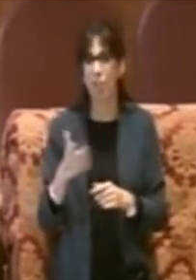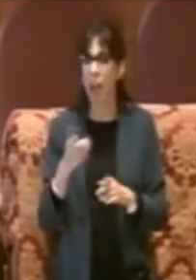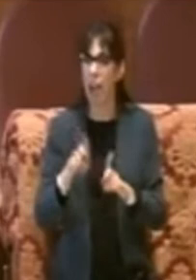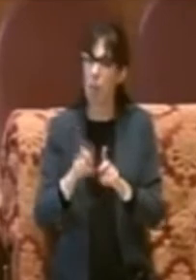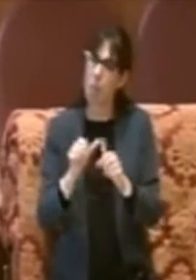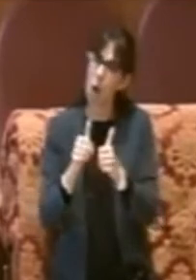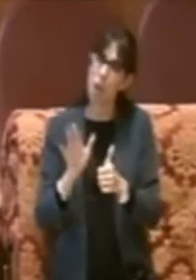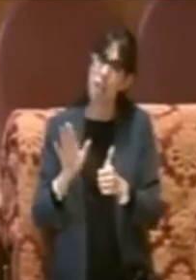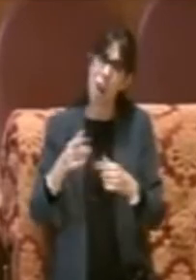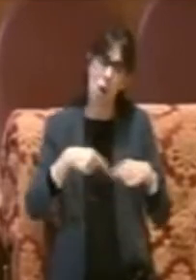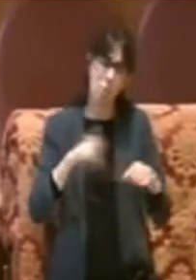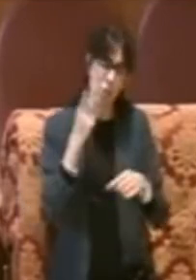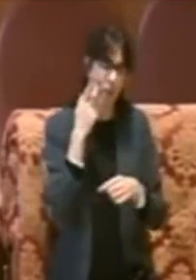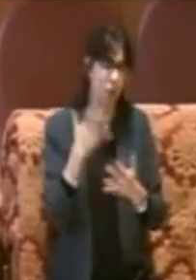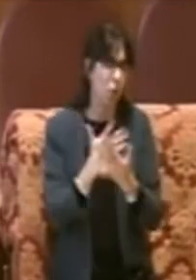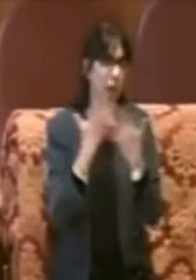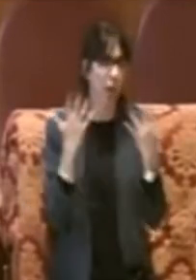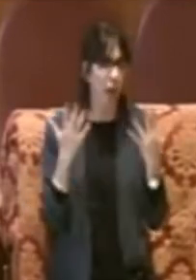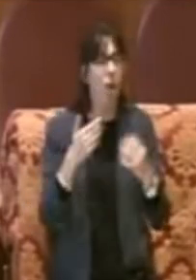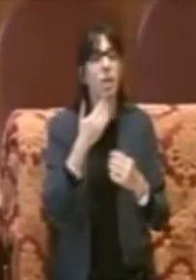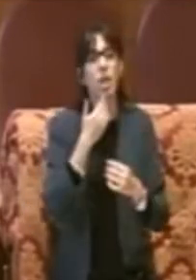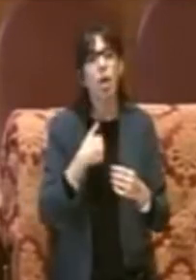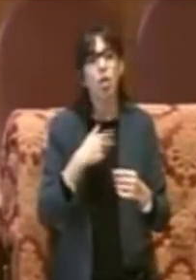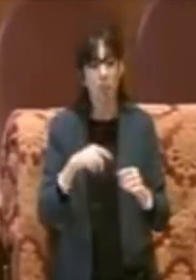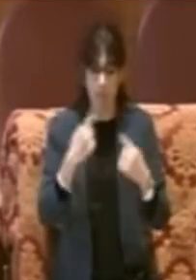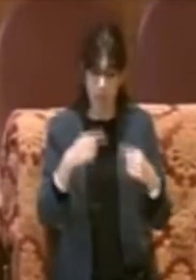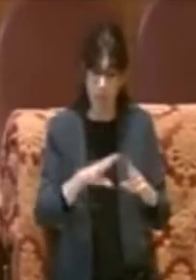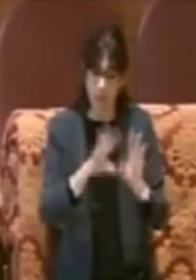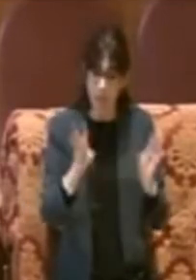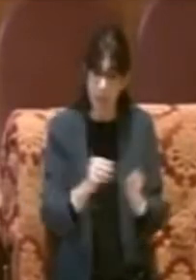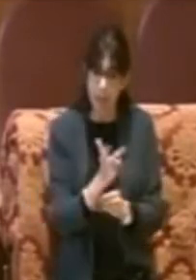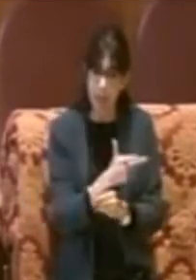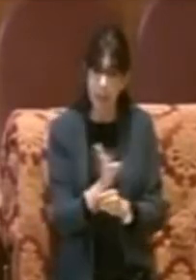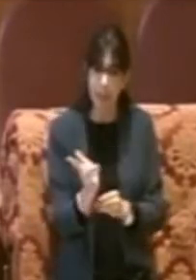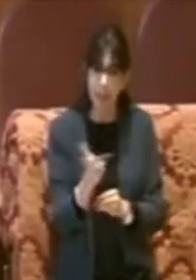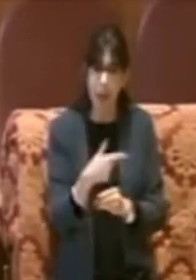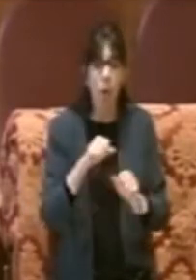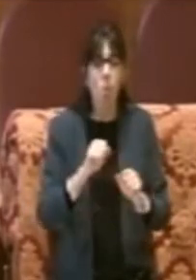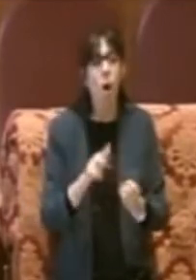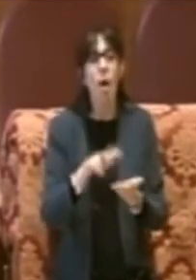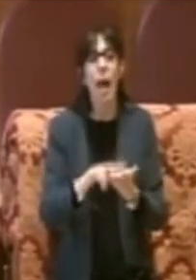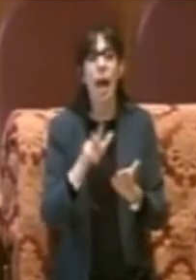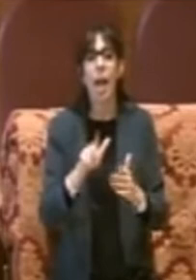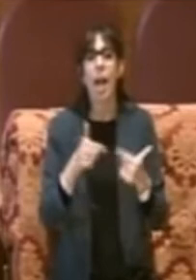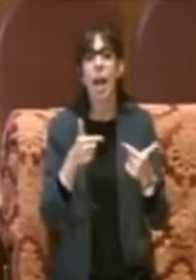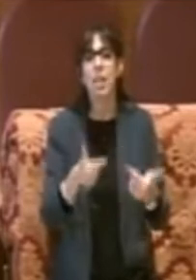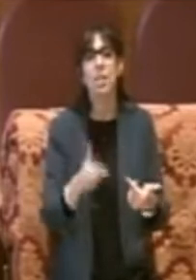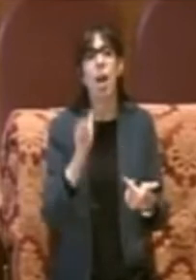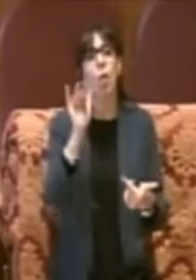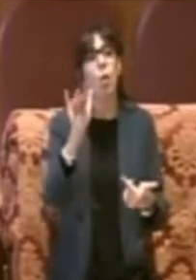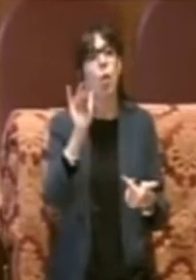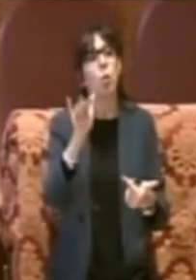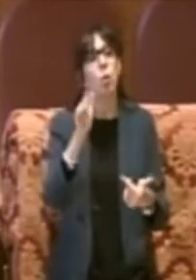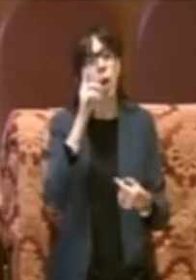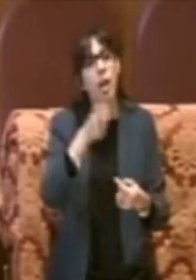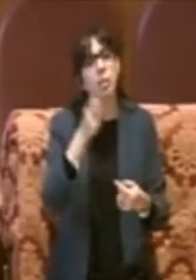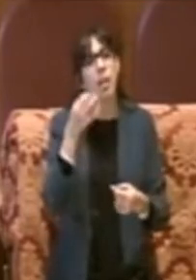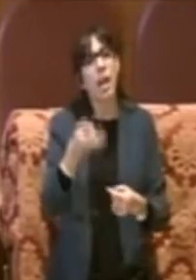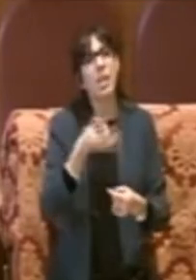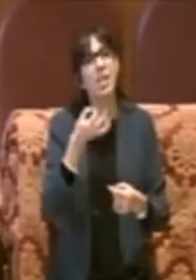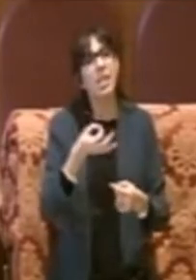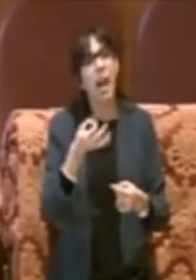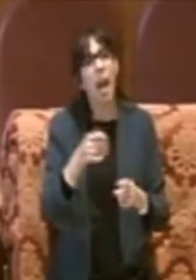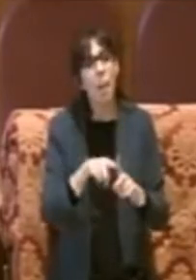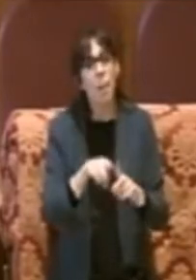garantire anche nel futuro il rispetto di quella di quella modalità con cui abbiamo voluto riportare